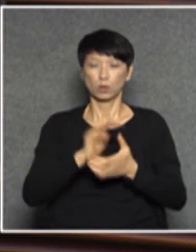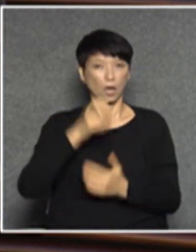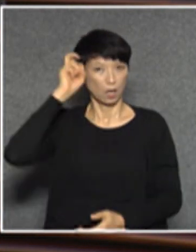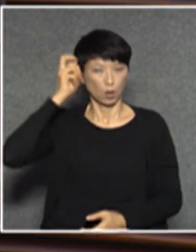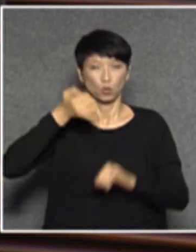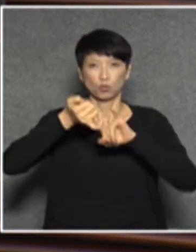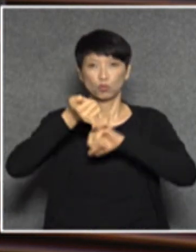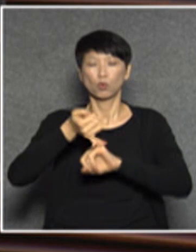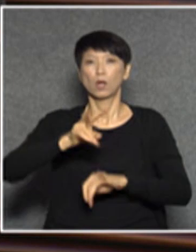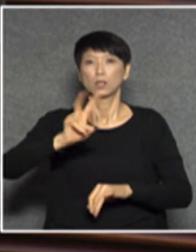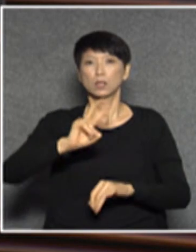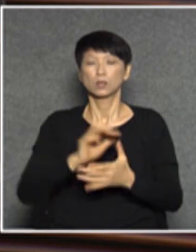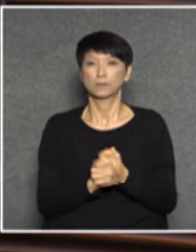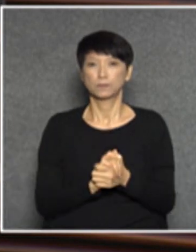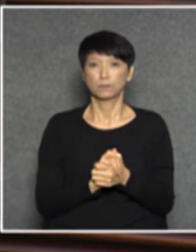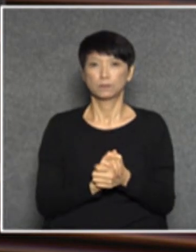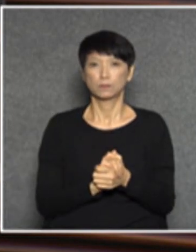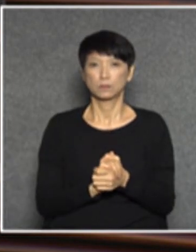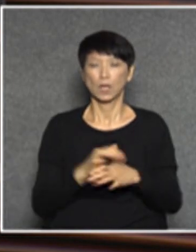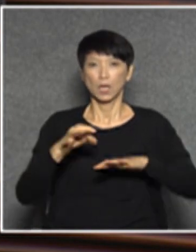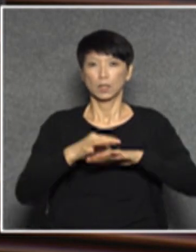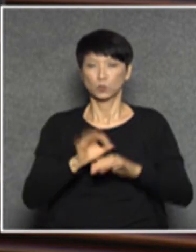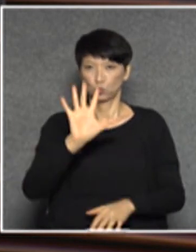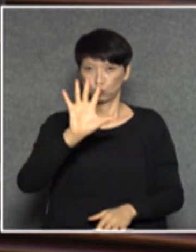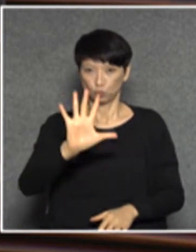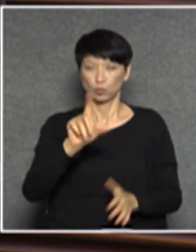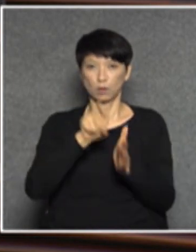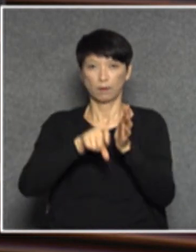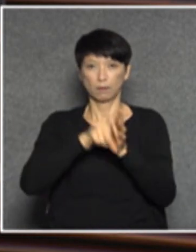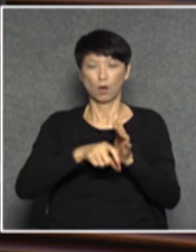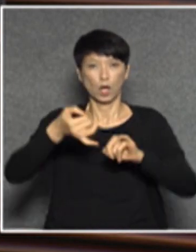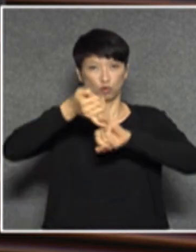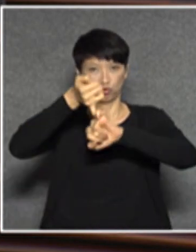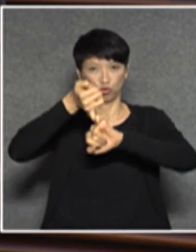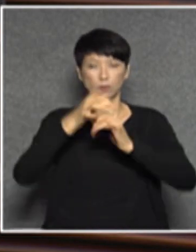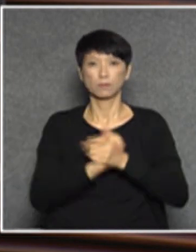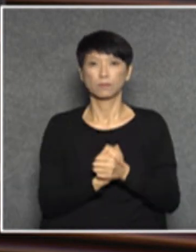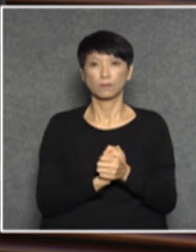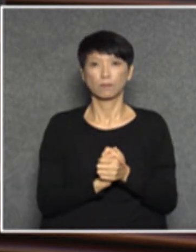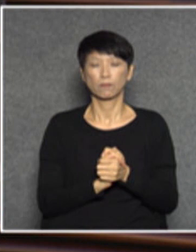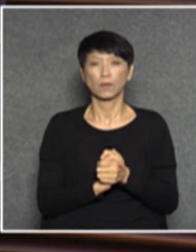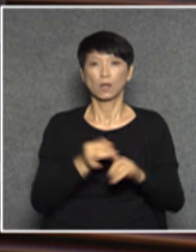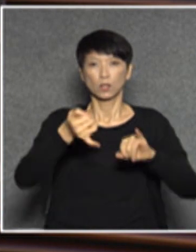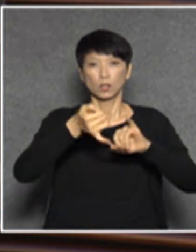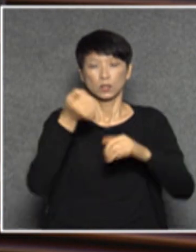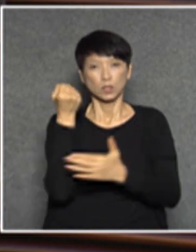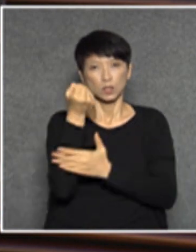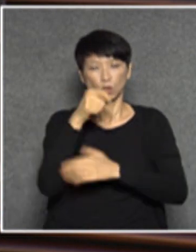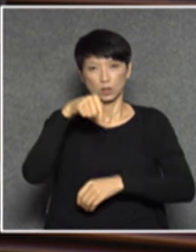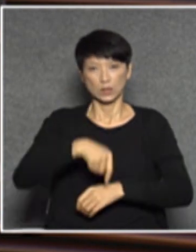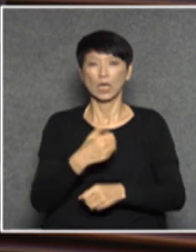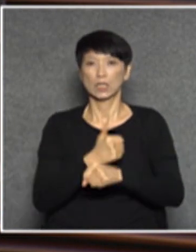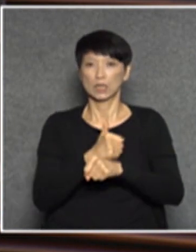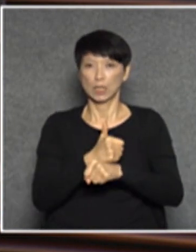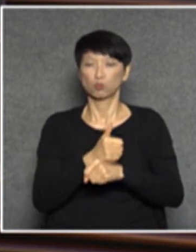都已經是亞洲五國 金磚五國銀行的總部在上海了，香港是絕對沒有理由不可以爭取到這個這樣的機會，這個這樣的位